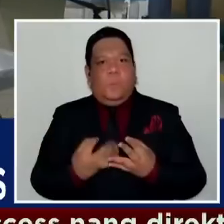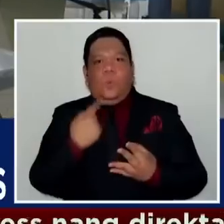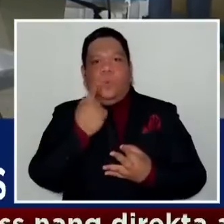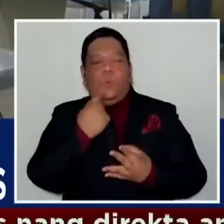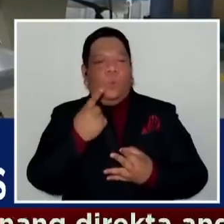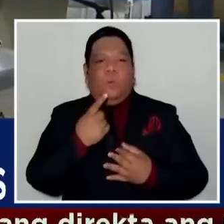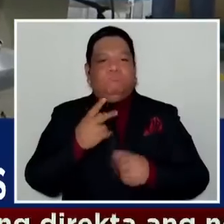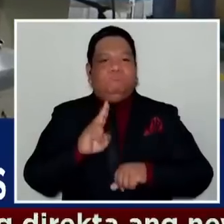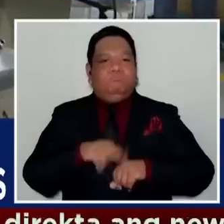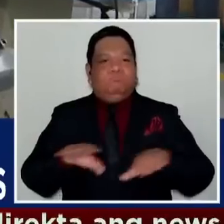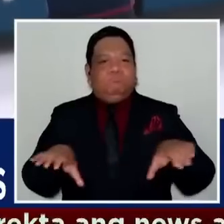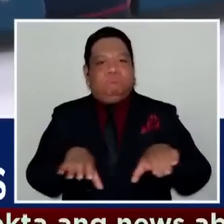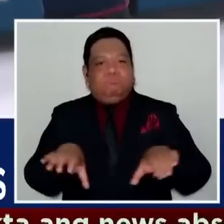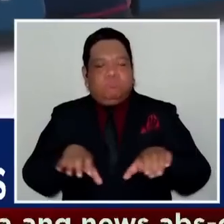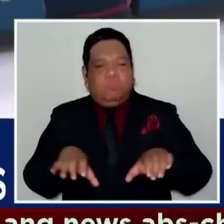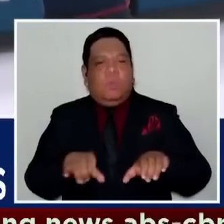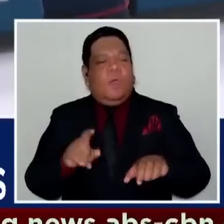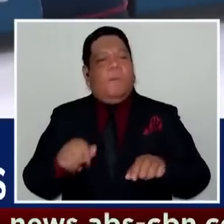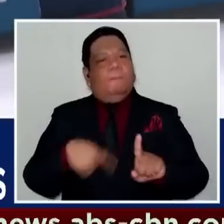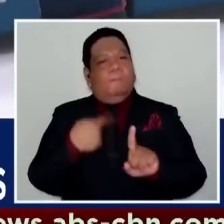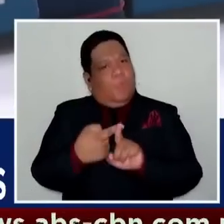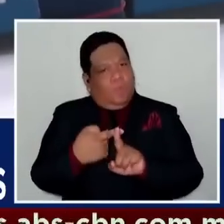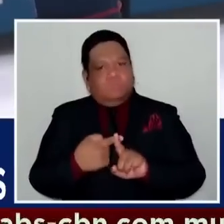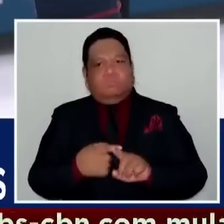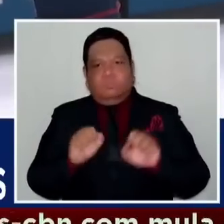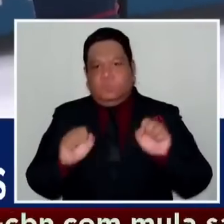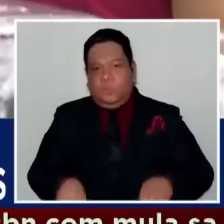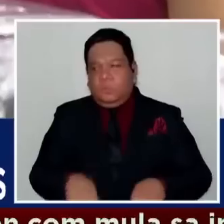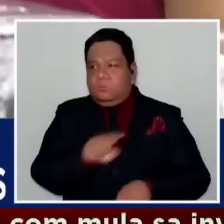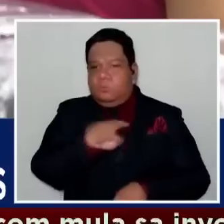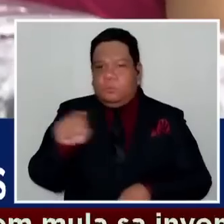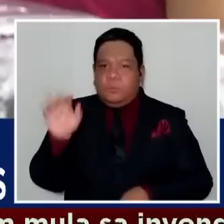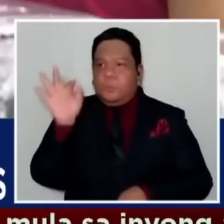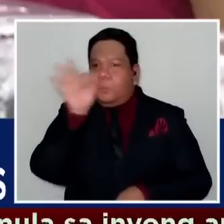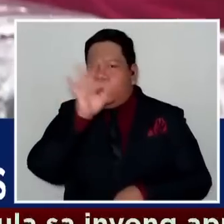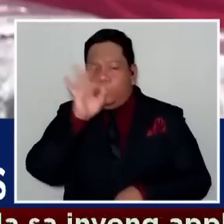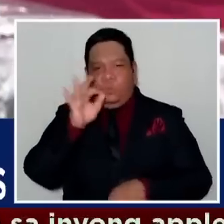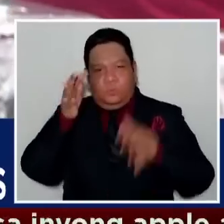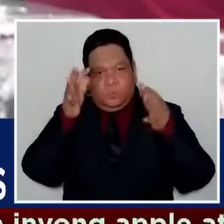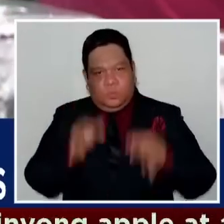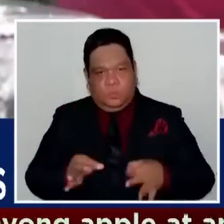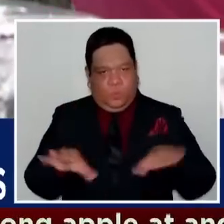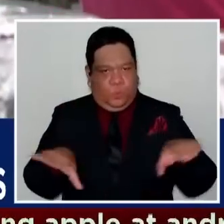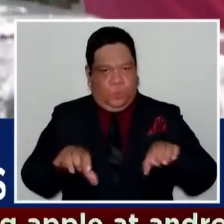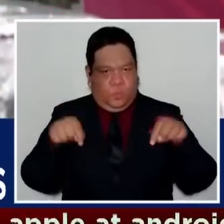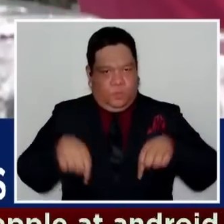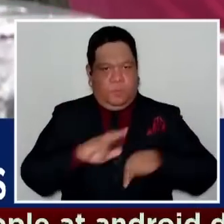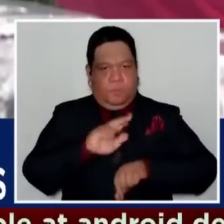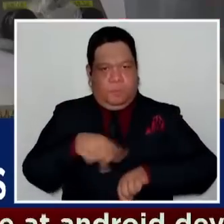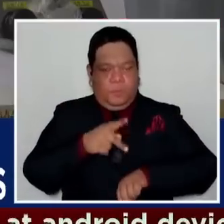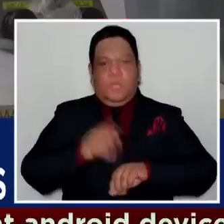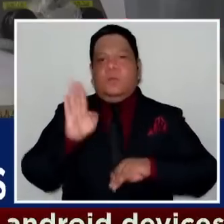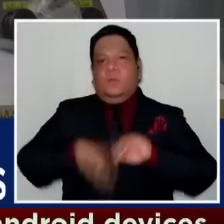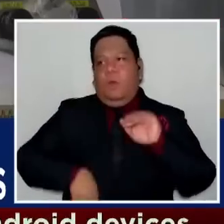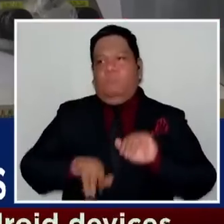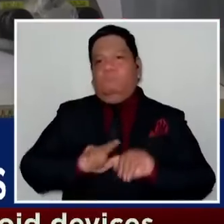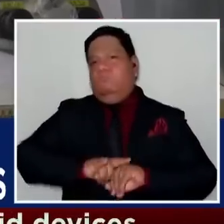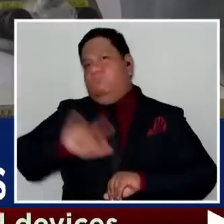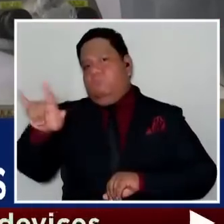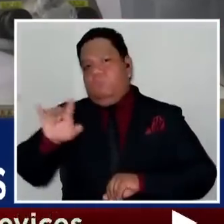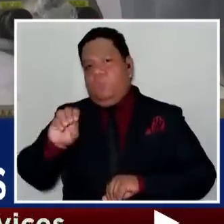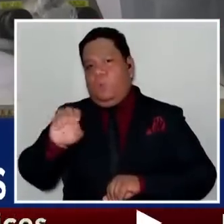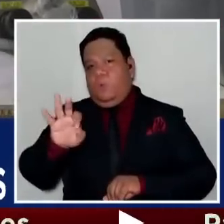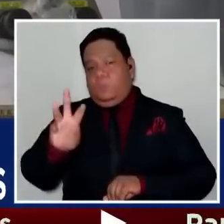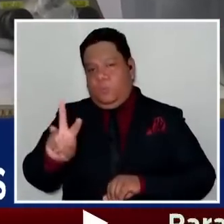paraan din para mas piliin ng mga taong dito magtrabaho kaysa mag-OFW. Umaapela po ako sa top